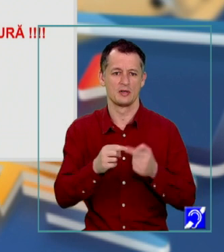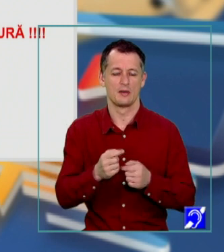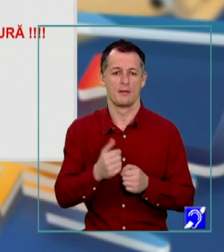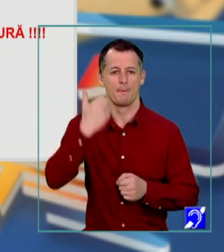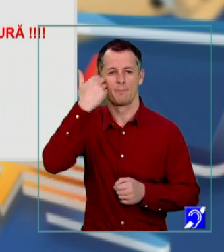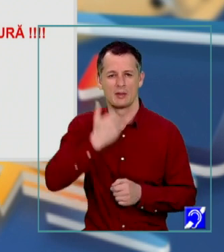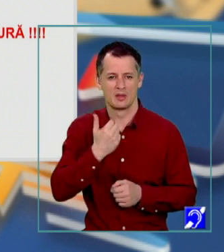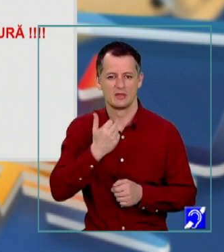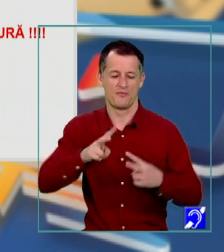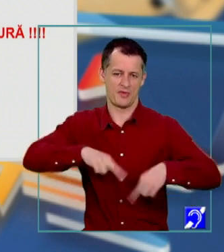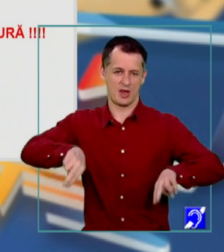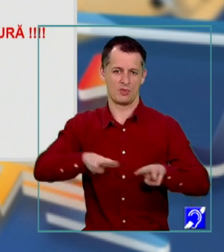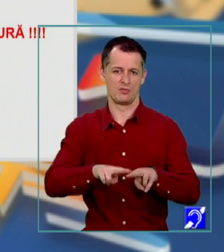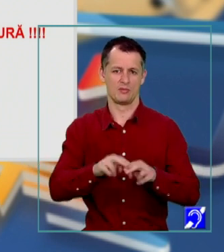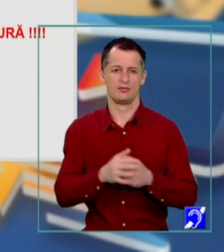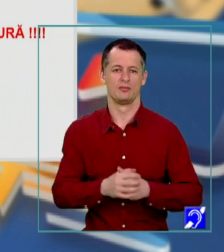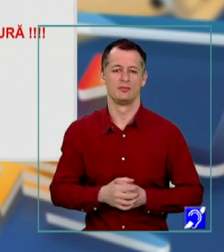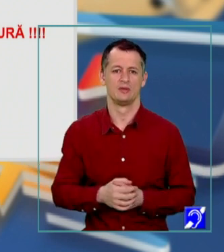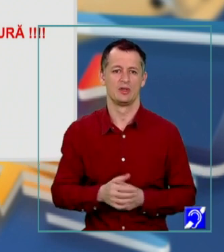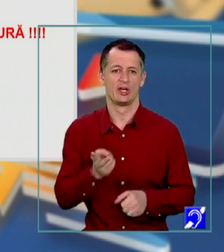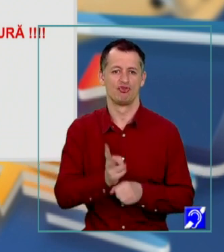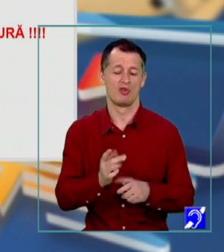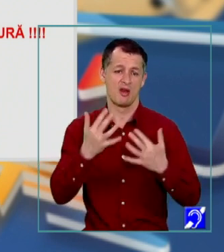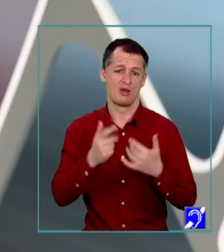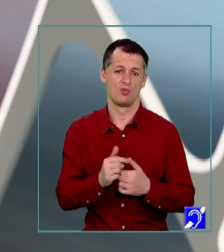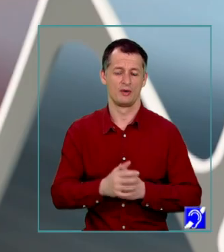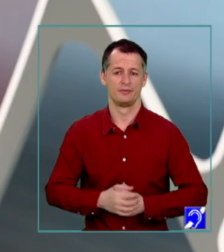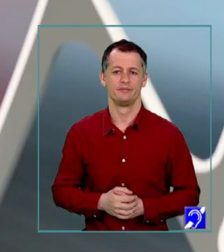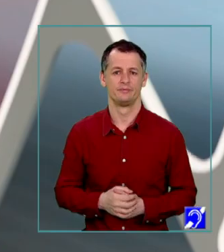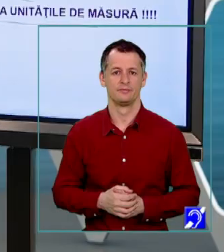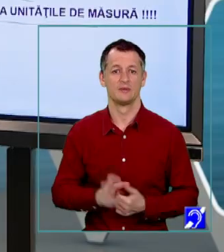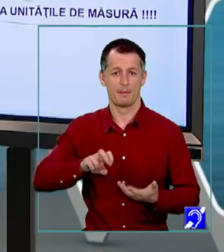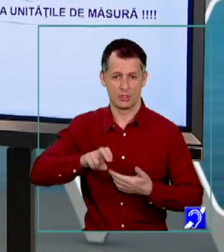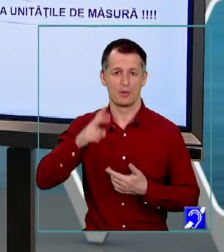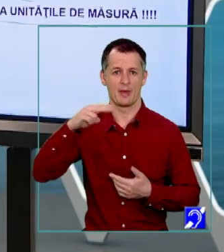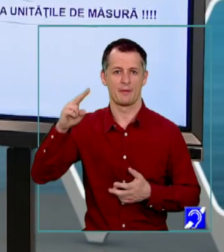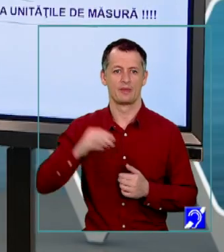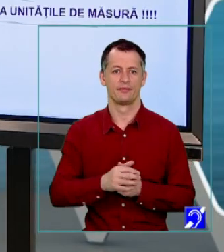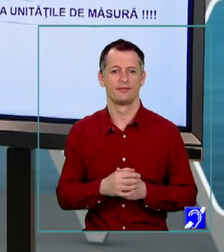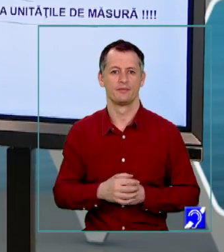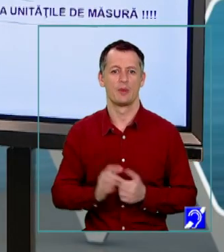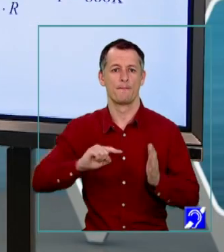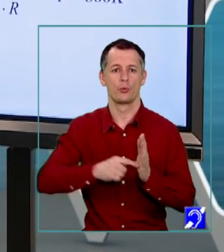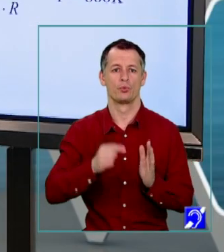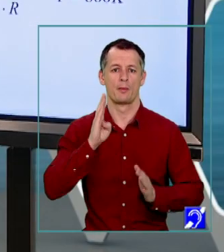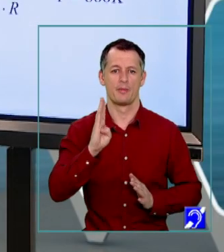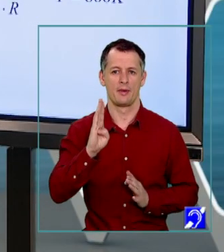ratați finalul problemei greșind la calcule. Să mergem mai departe la punctul